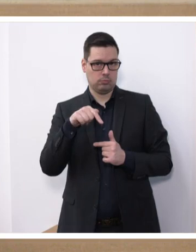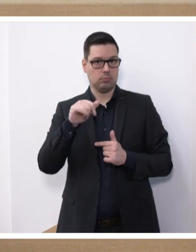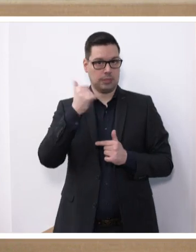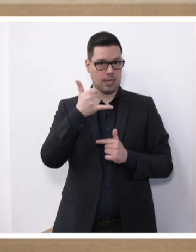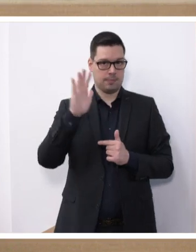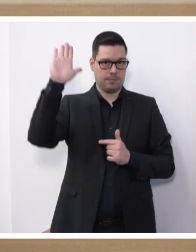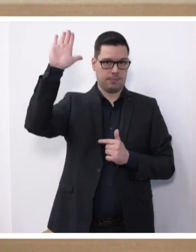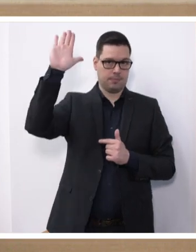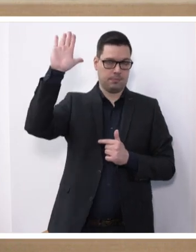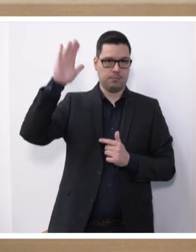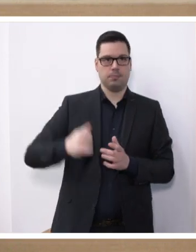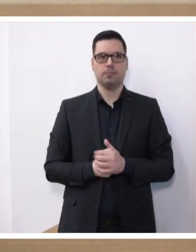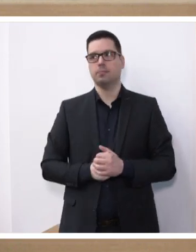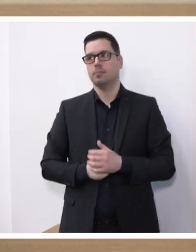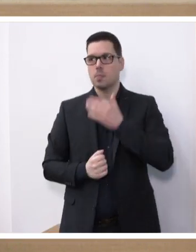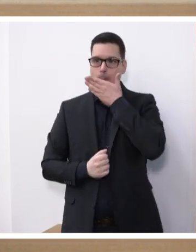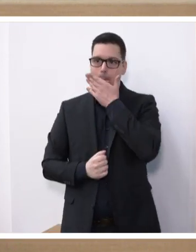den bitte ich um ein Handzeichen.